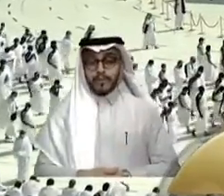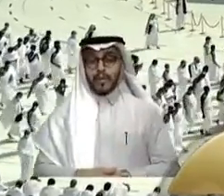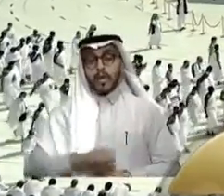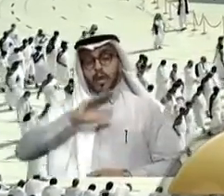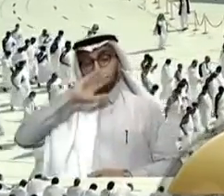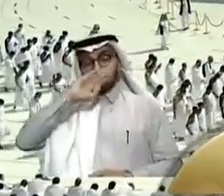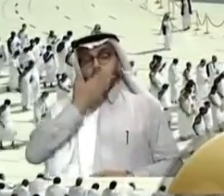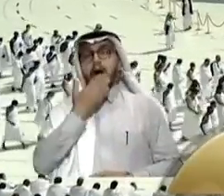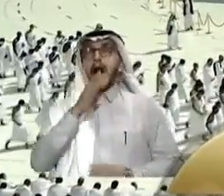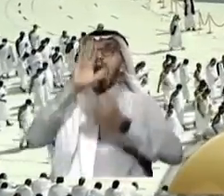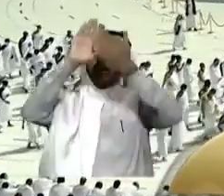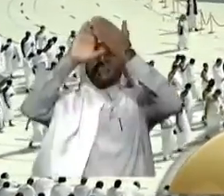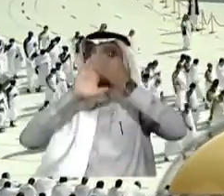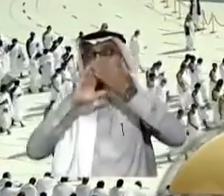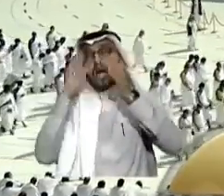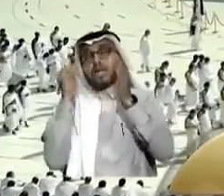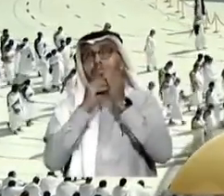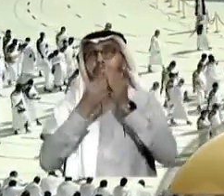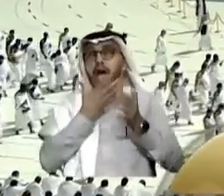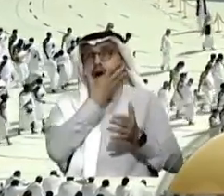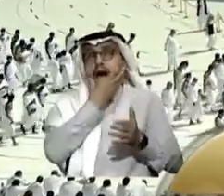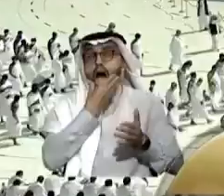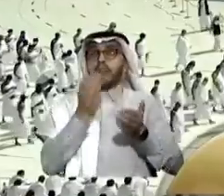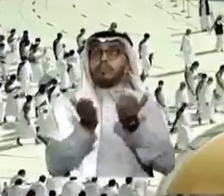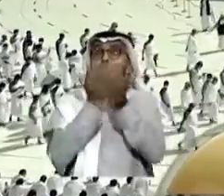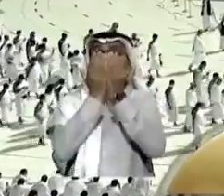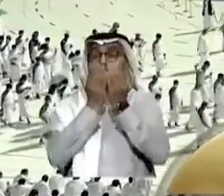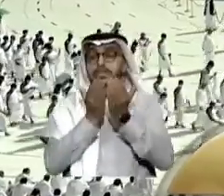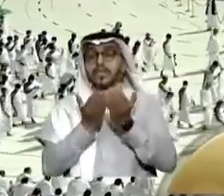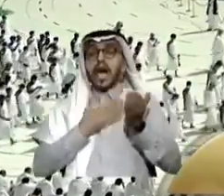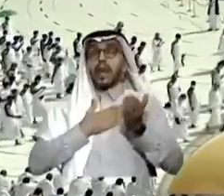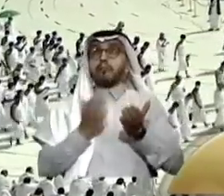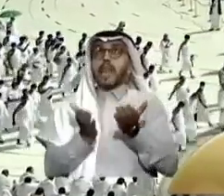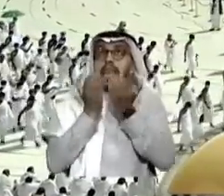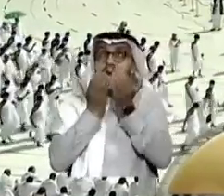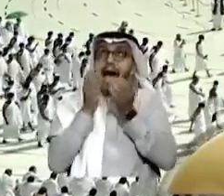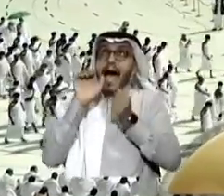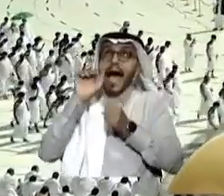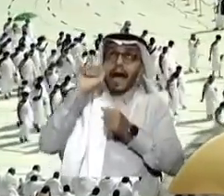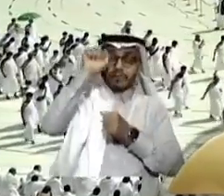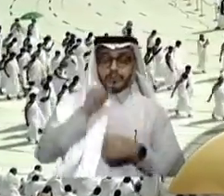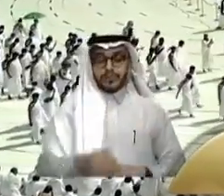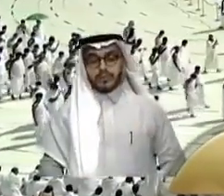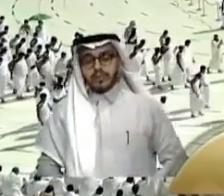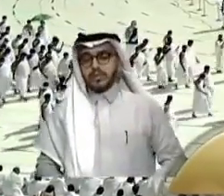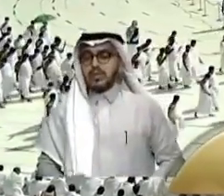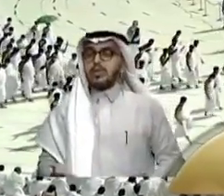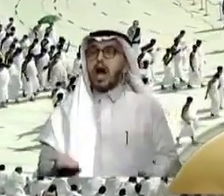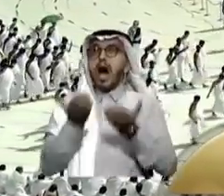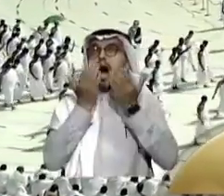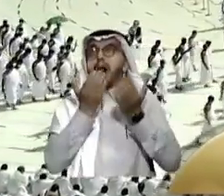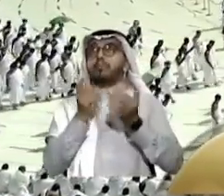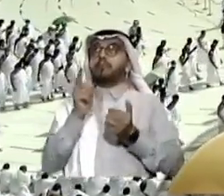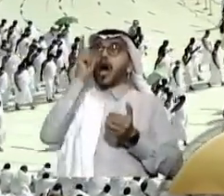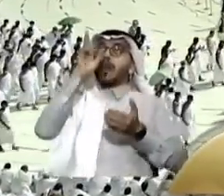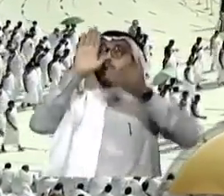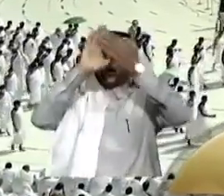فأفضيت له بحاجتك، وأبثثته ذات نفسك، وشكوت إليه